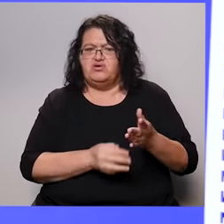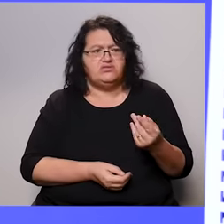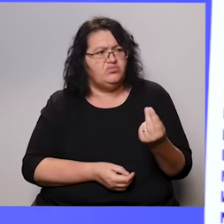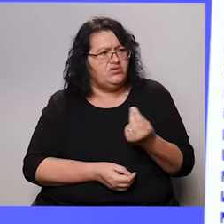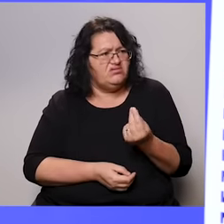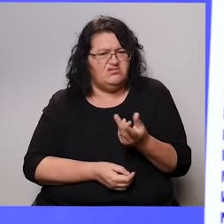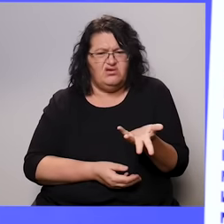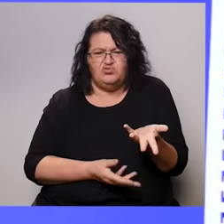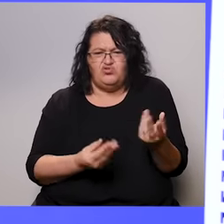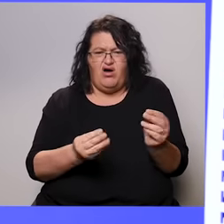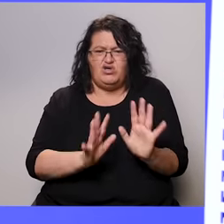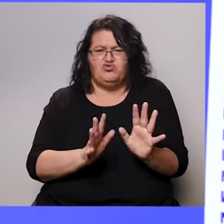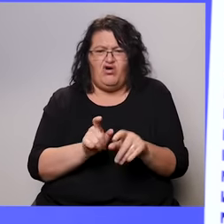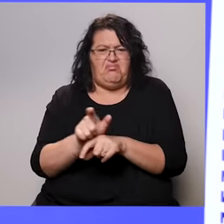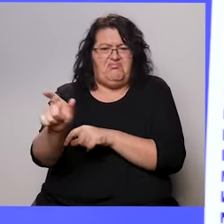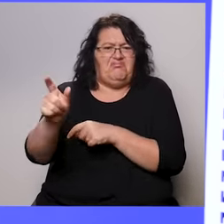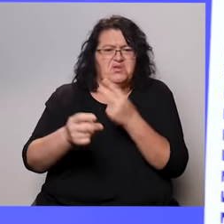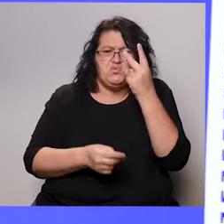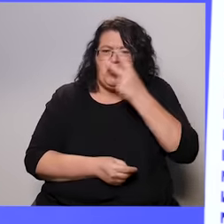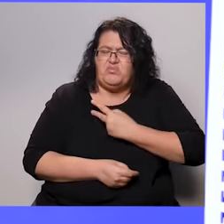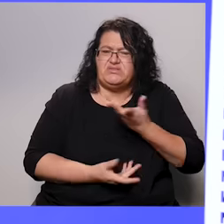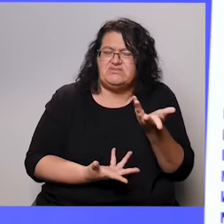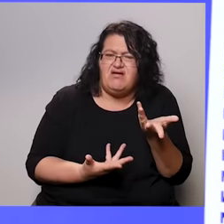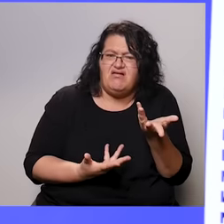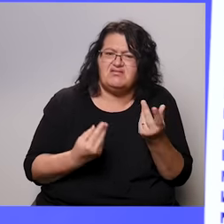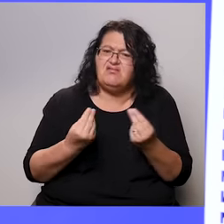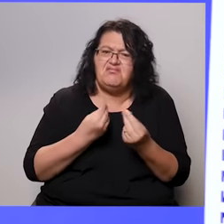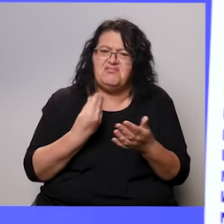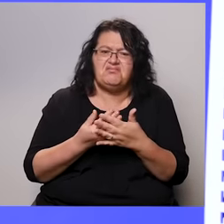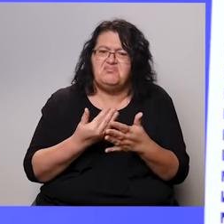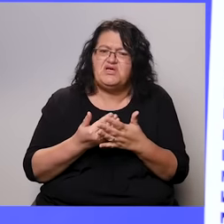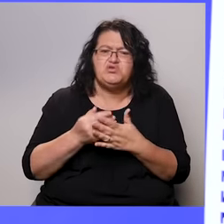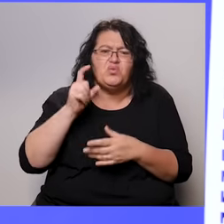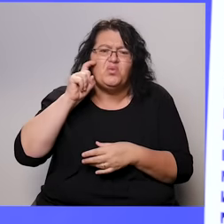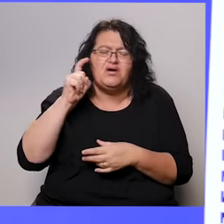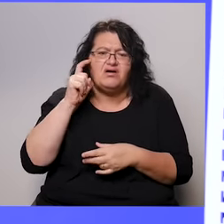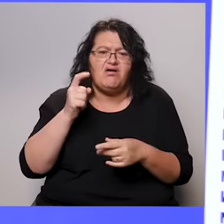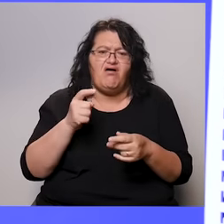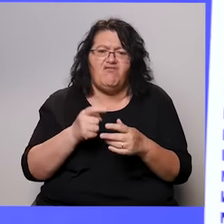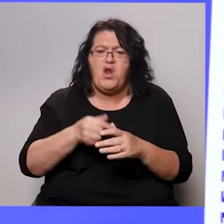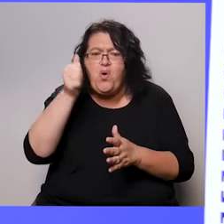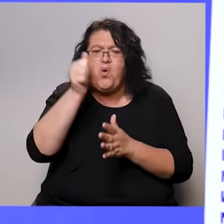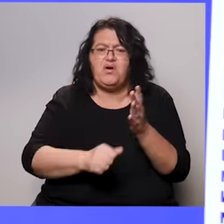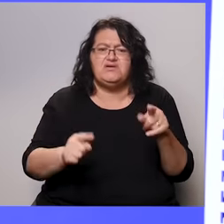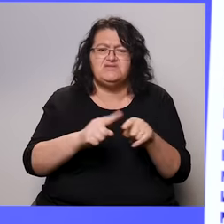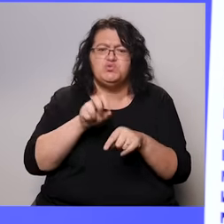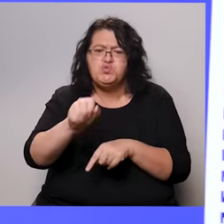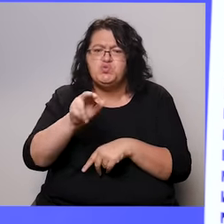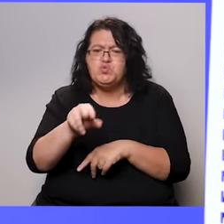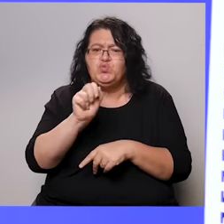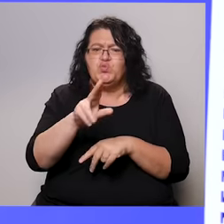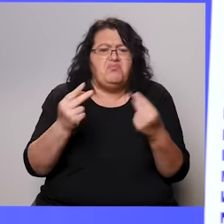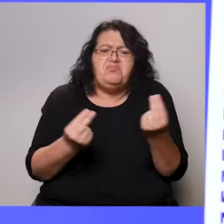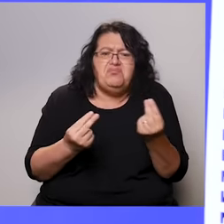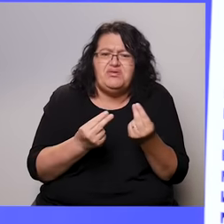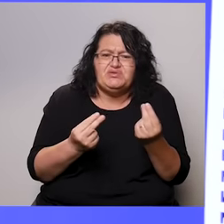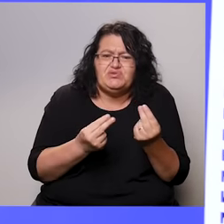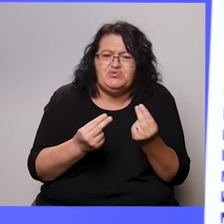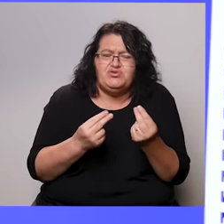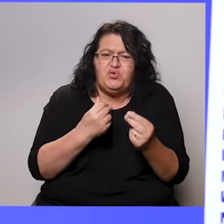de ce totuși, de ce ești așa de reticent, de ce... Așa de brusc, nu vrei, nu și nu și